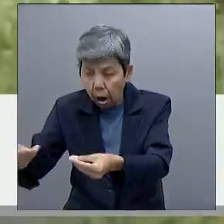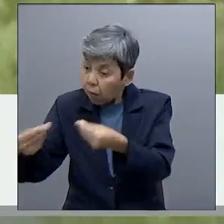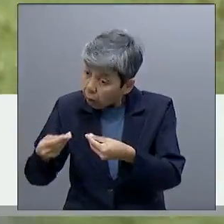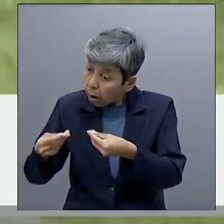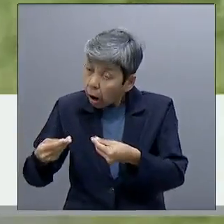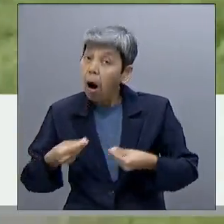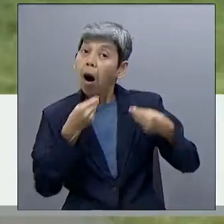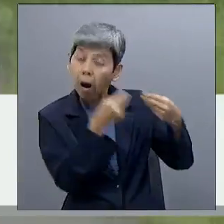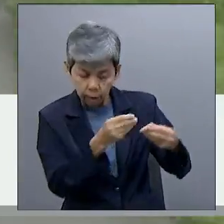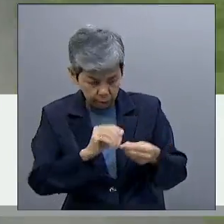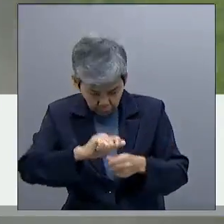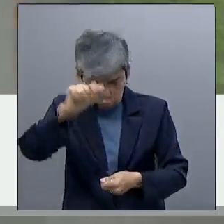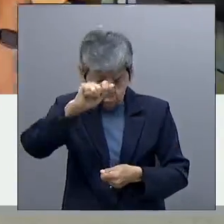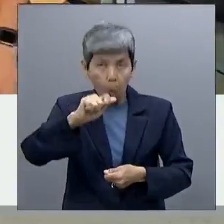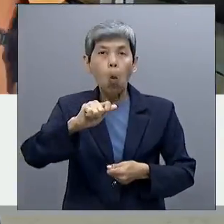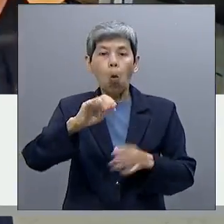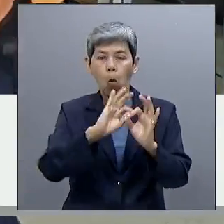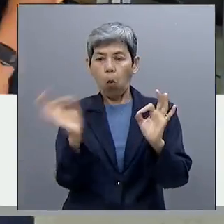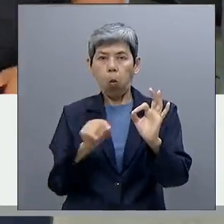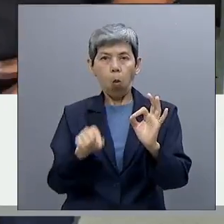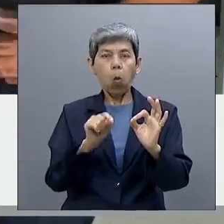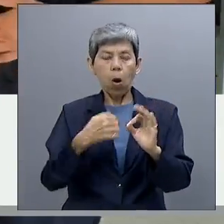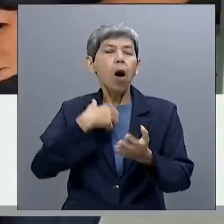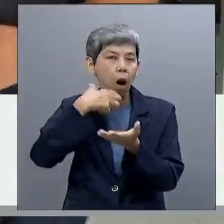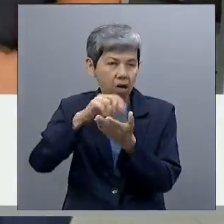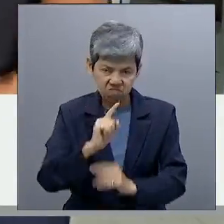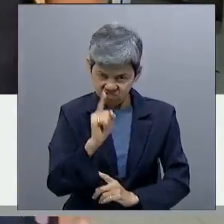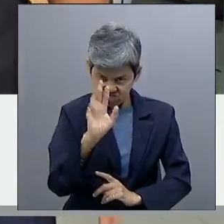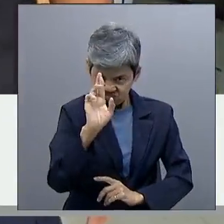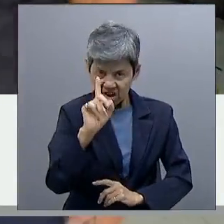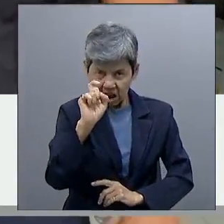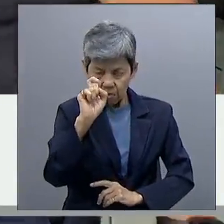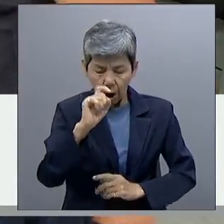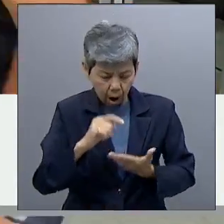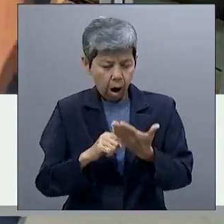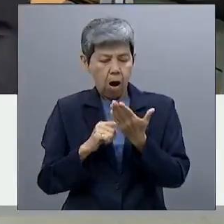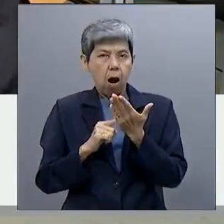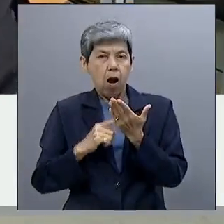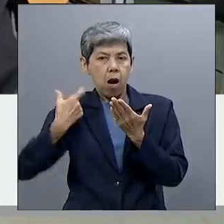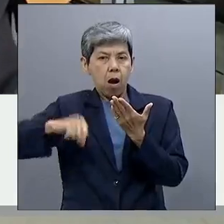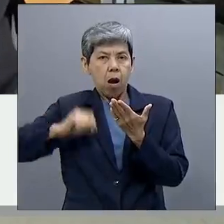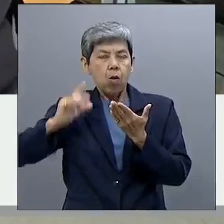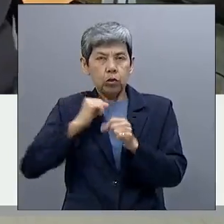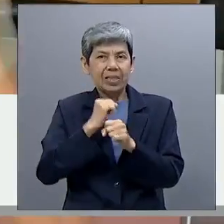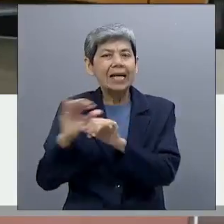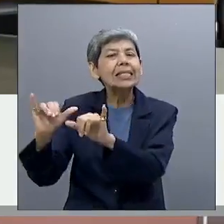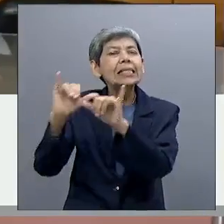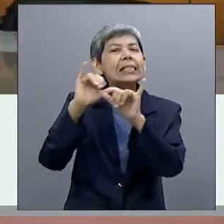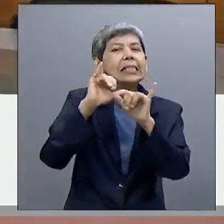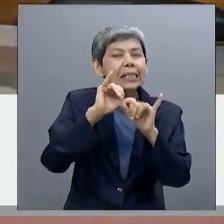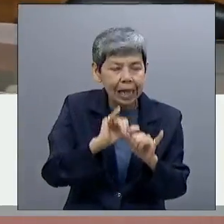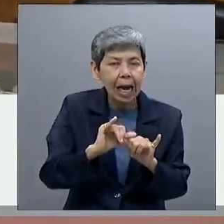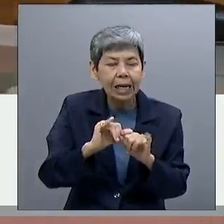ไว้พอเปิดก็พบข้อความในที่ดิฉันเล่าไปเมื่อสักครู่นี้นะคะซึ่งอัยการท่านนี้บอกว่าย้ายมาจากสำนักงาน